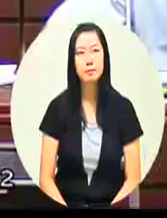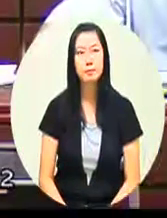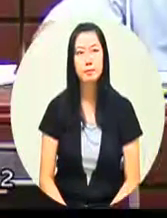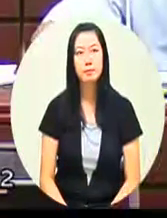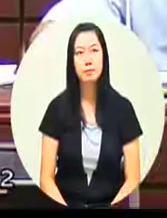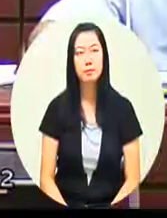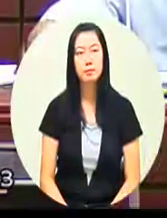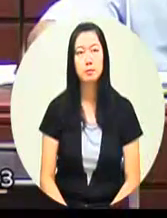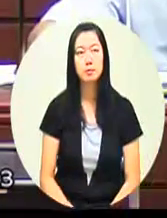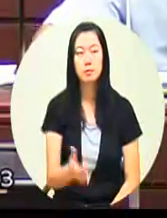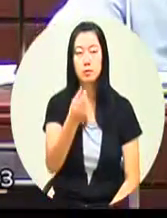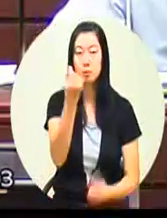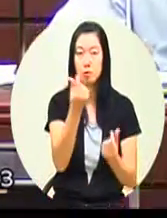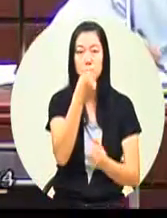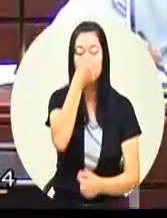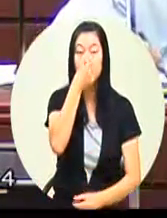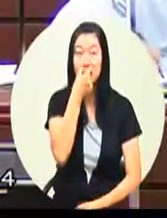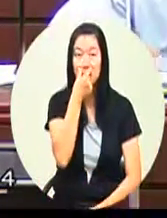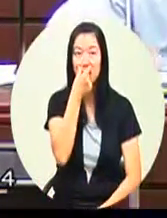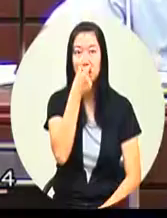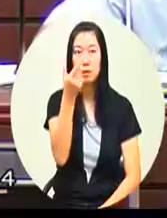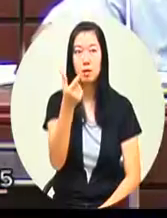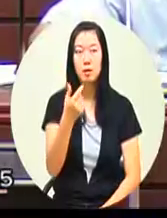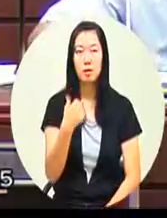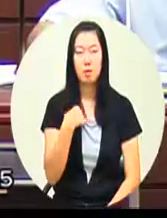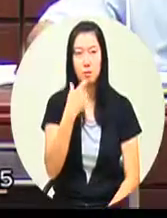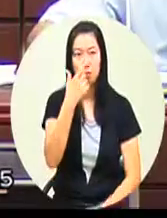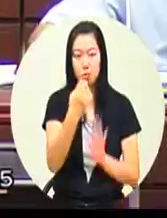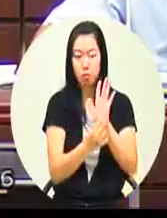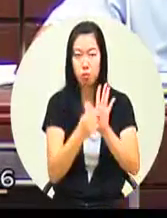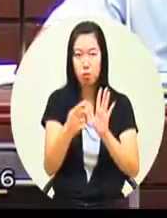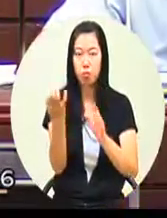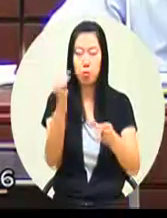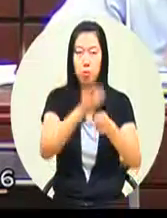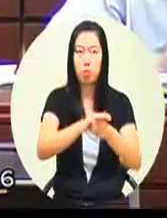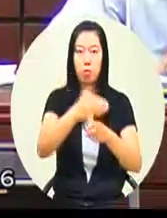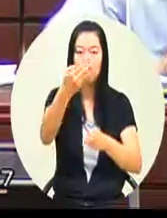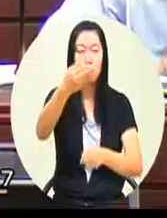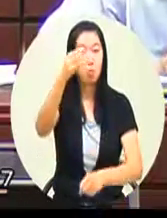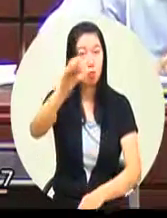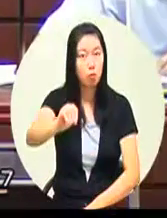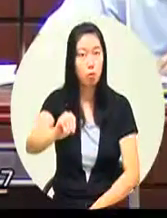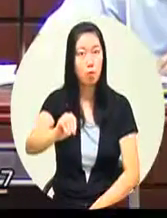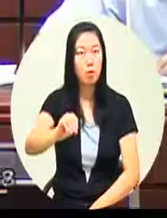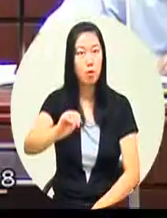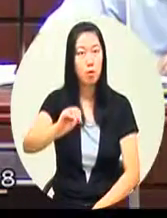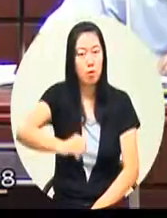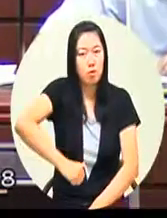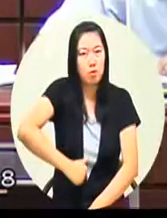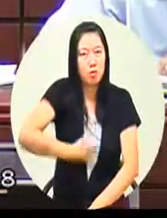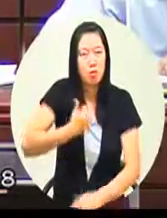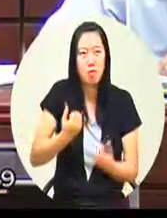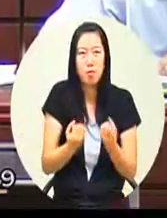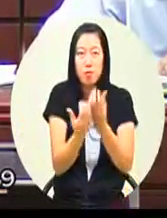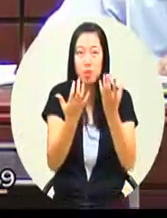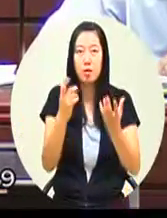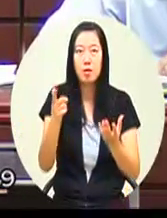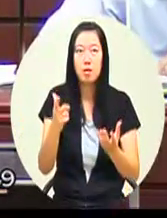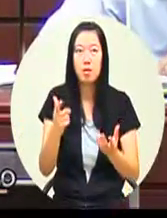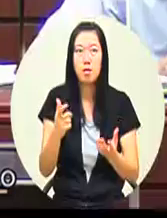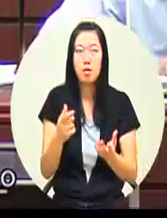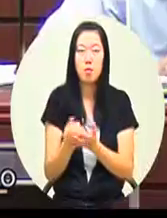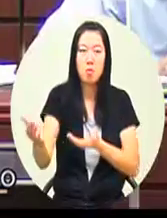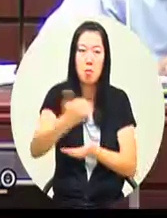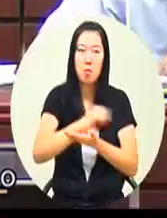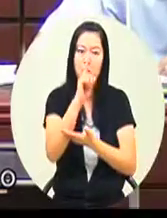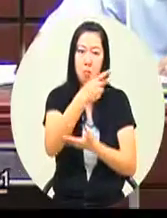雾来讲，莲雾这样子的话，你说现在补助差不多9万， 哎， 但是它实际上一分再说成差不多一